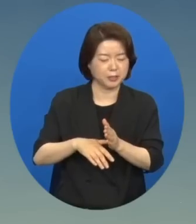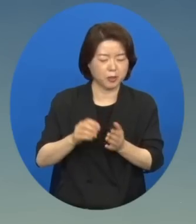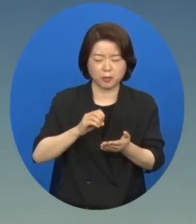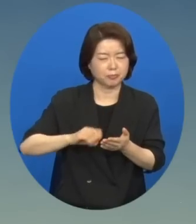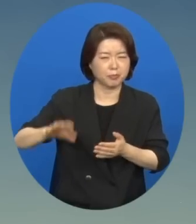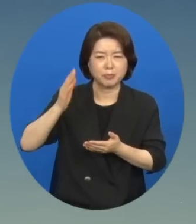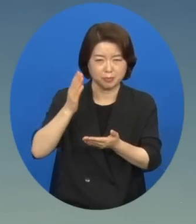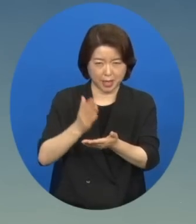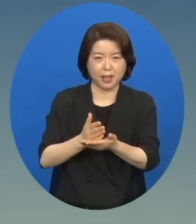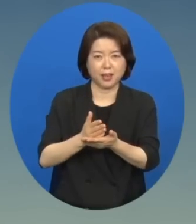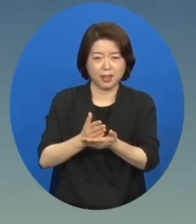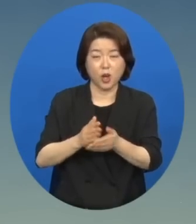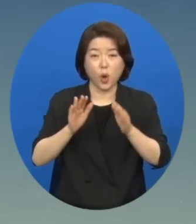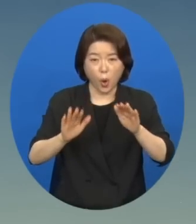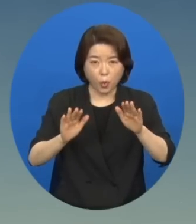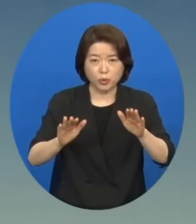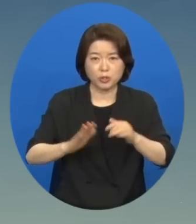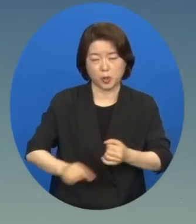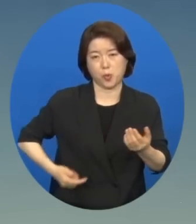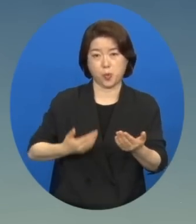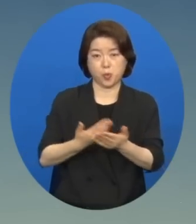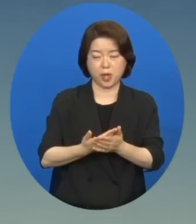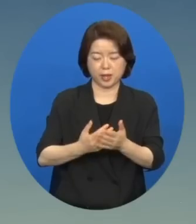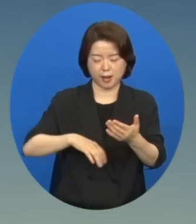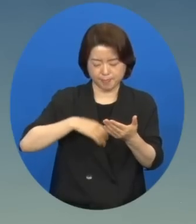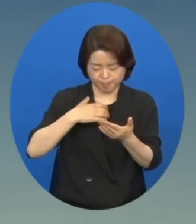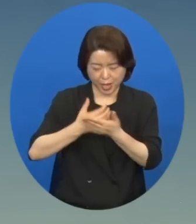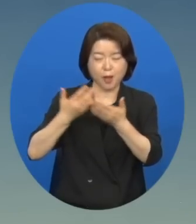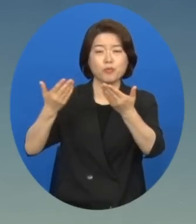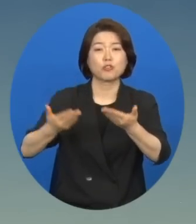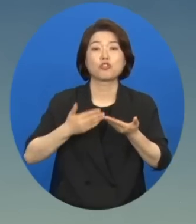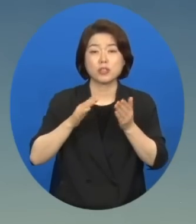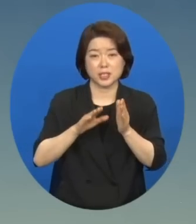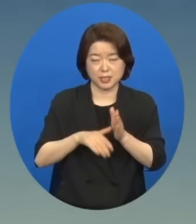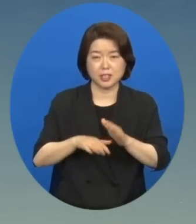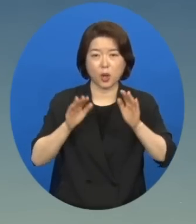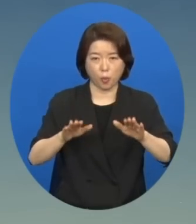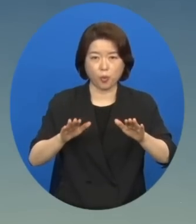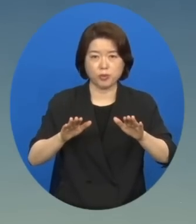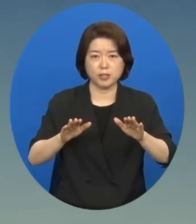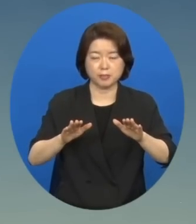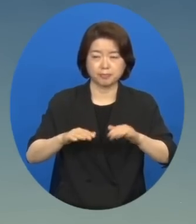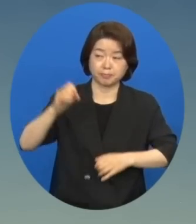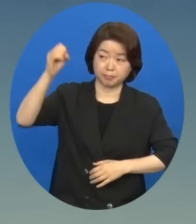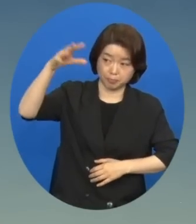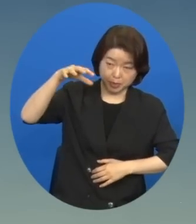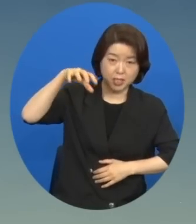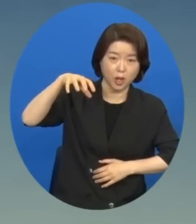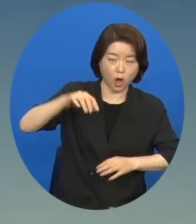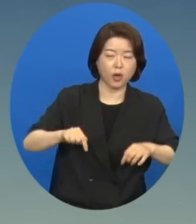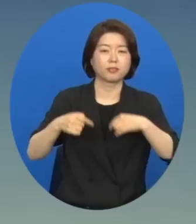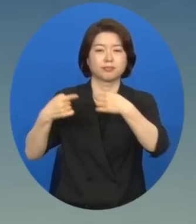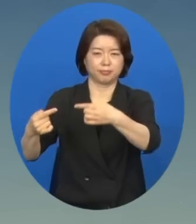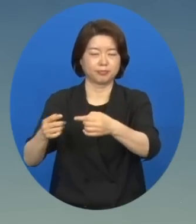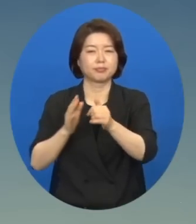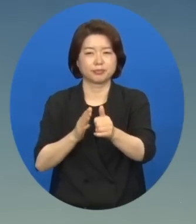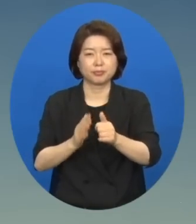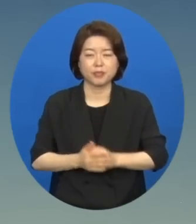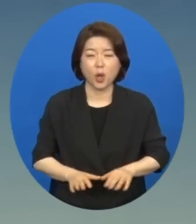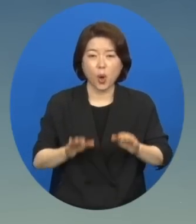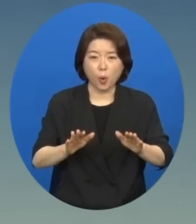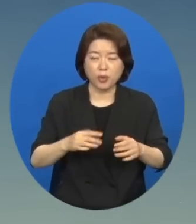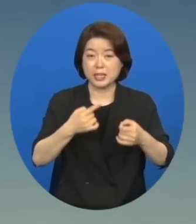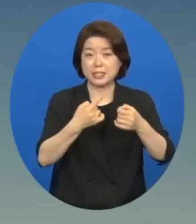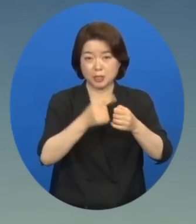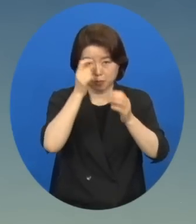됩니다. 오늘도 회개할 감동을 주실 때 오늘 우리가 빛 가운데 나아가야 합니다. 이 시간에 첫